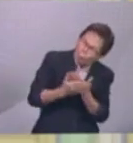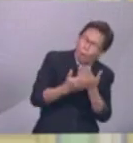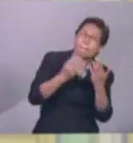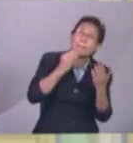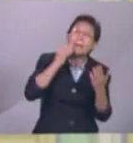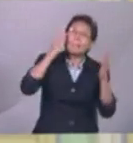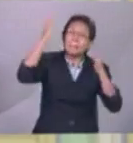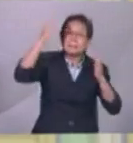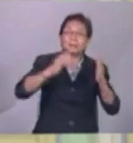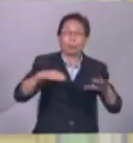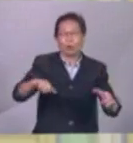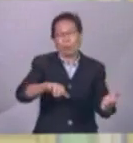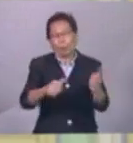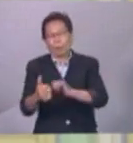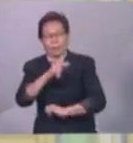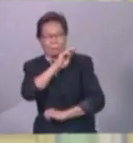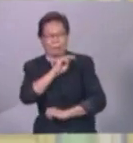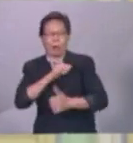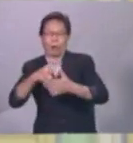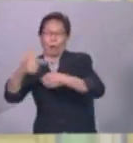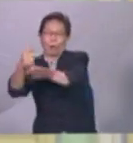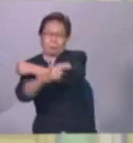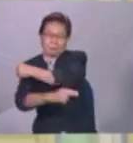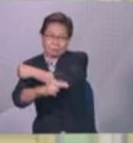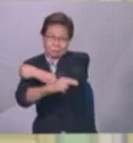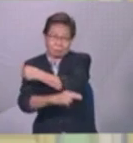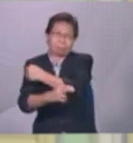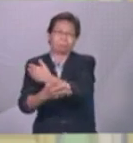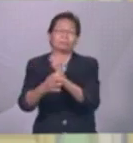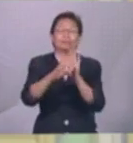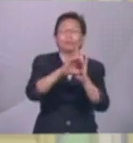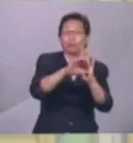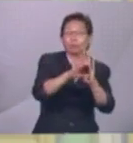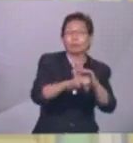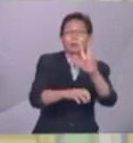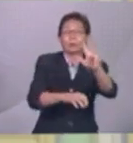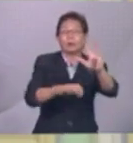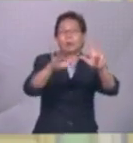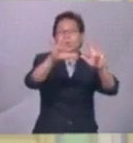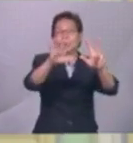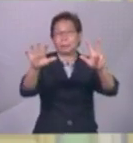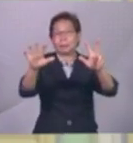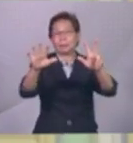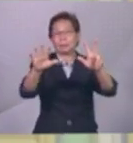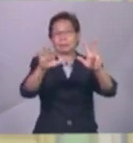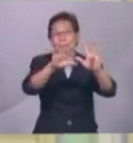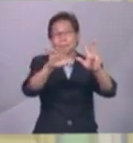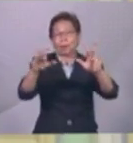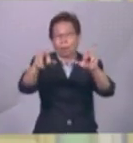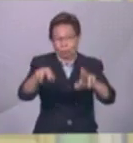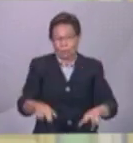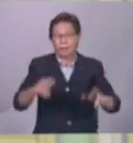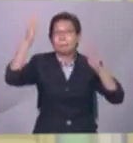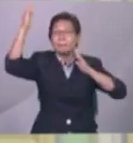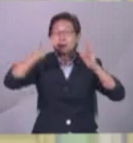Kementerian Luar Negeri misalnya selama e355 rakyat